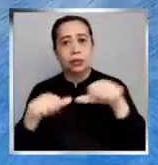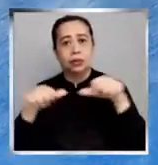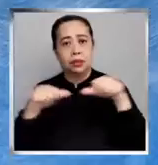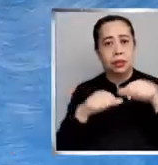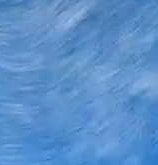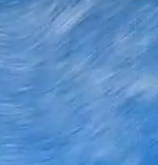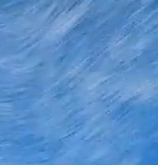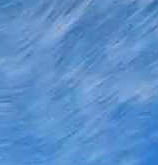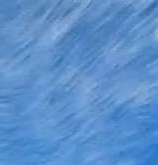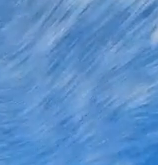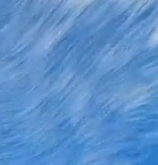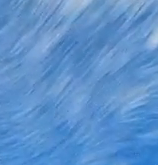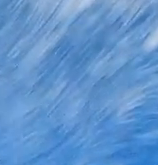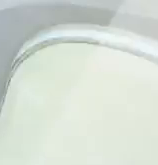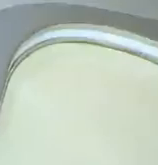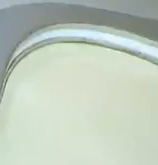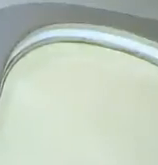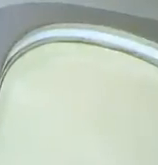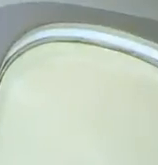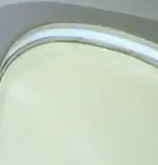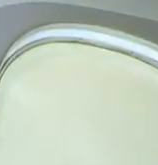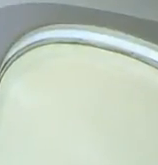Responsibility.